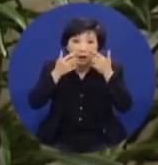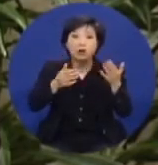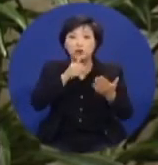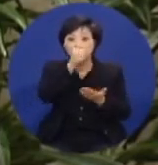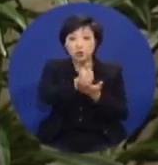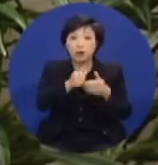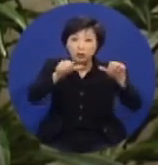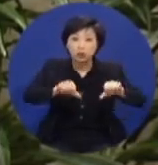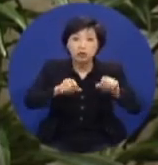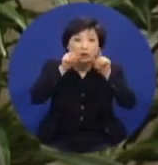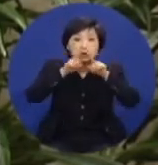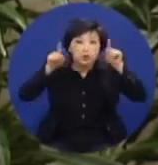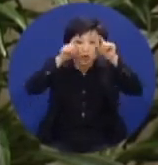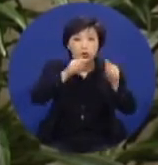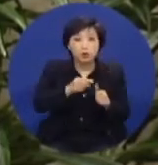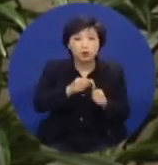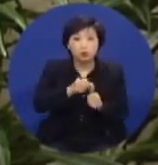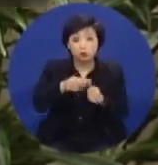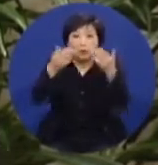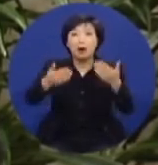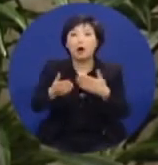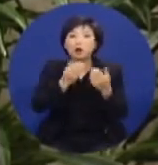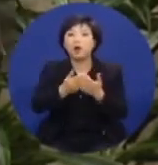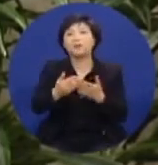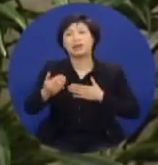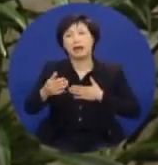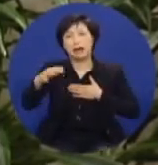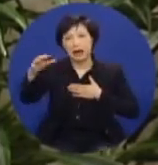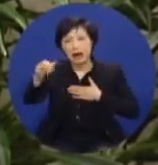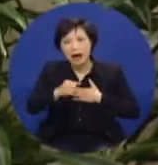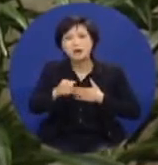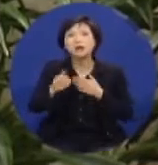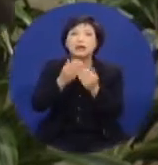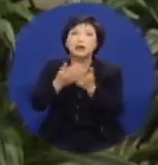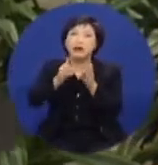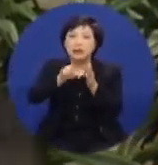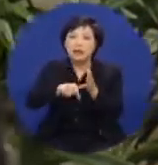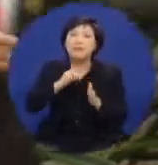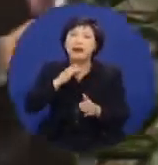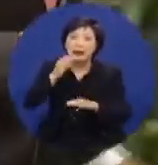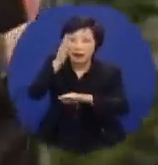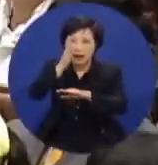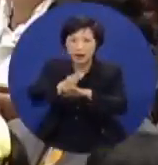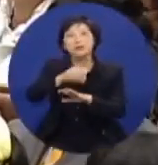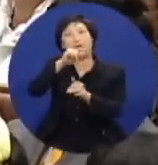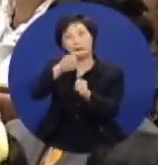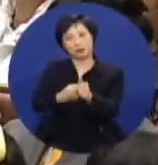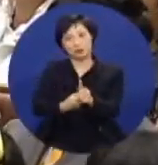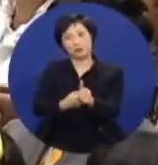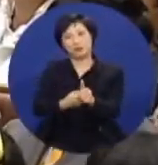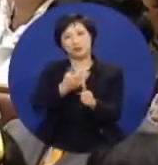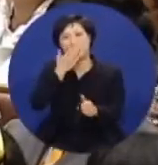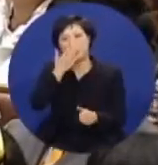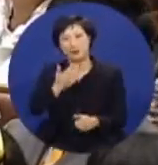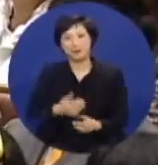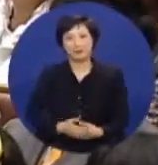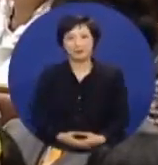사망과 지옥의 도 구원받은 처음 을 가져야 말이야 감사가 절로 나온다 이 말입니다